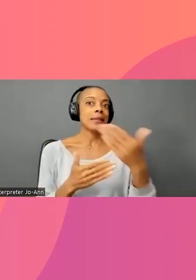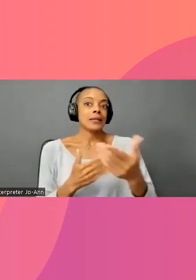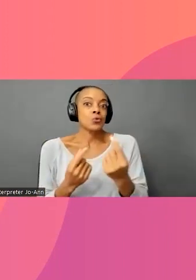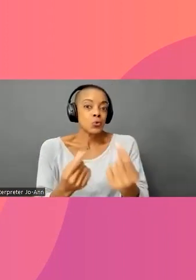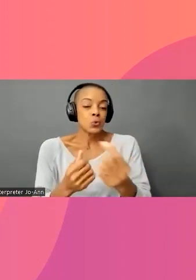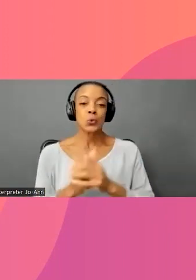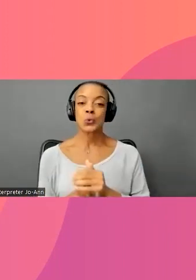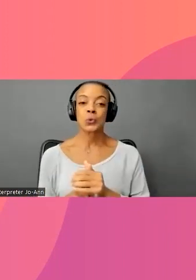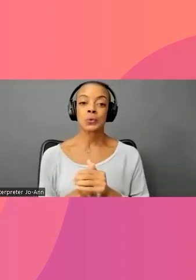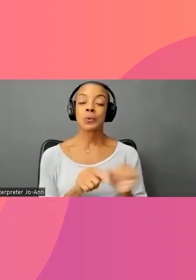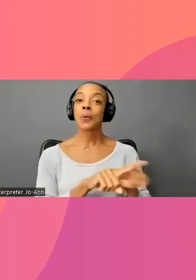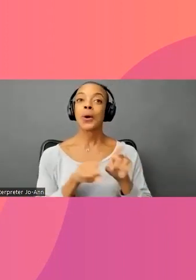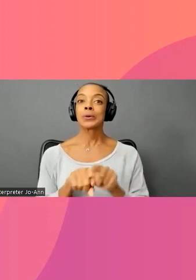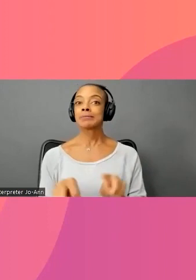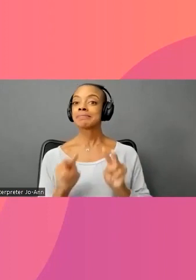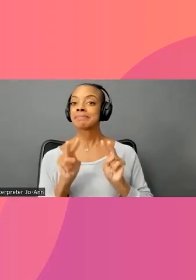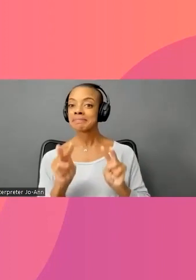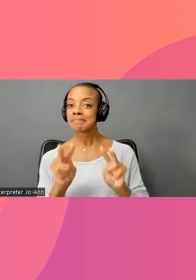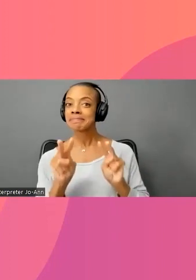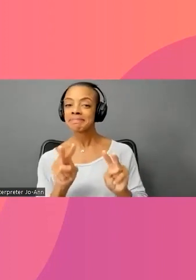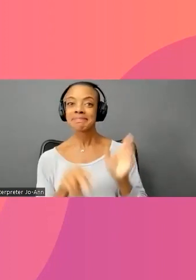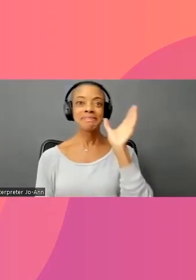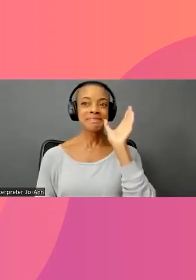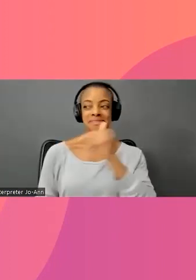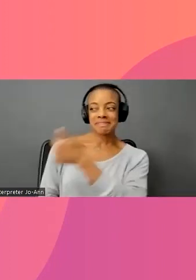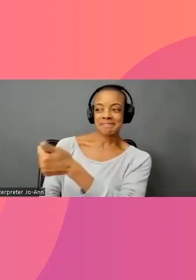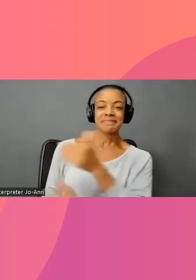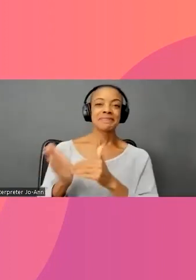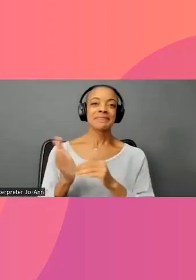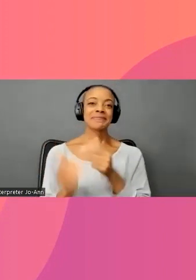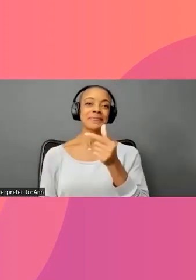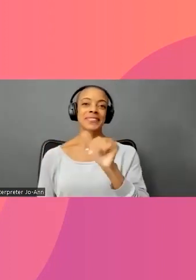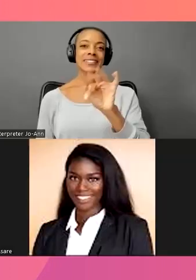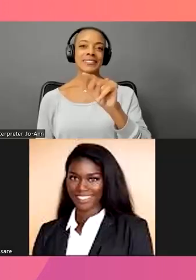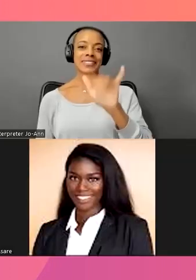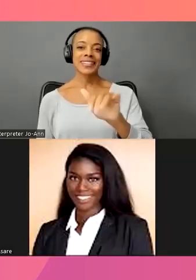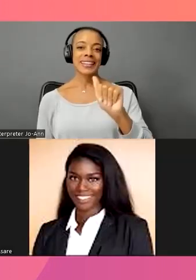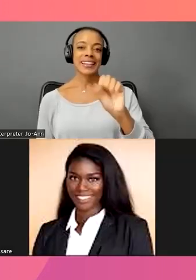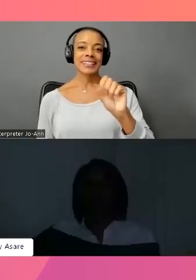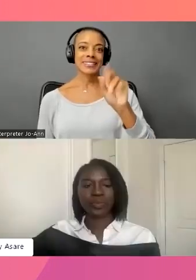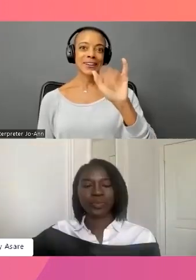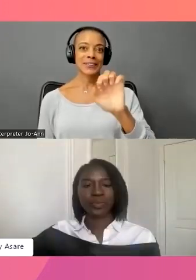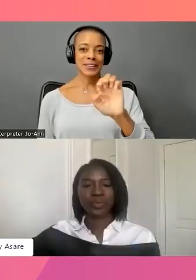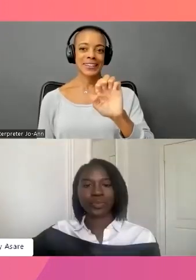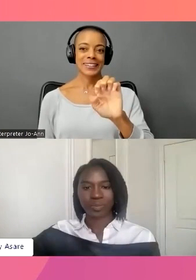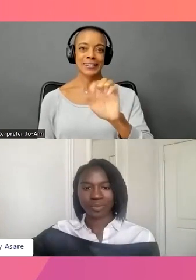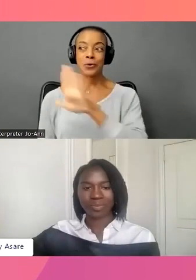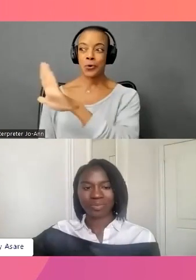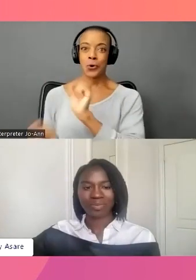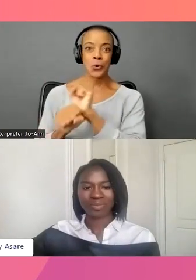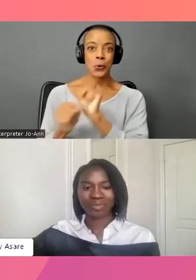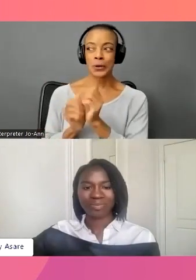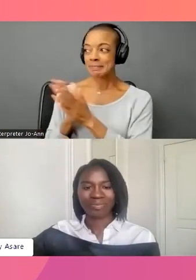l'auditoire pense de nos conclusions et les prochaines étapes. Et j'ai bien